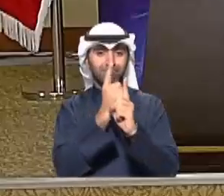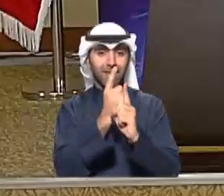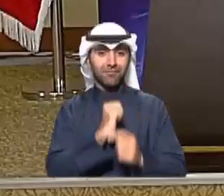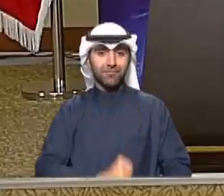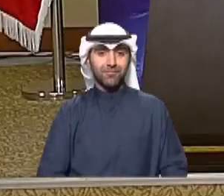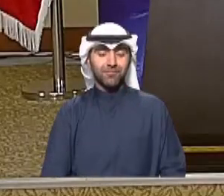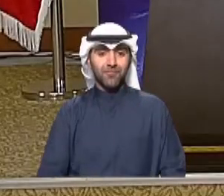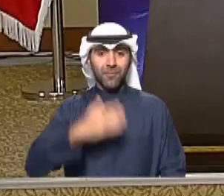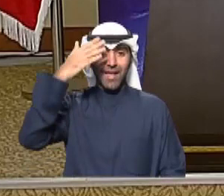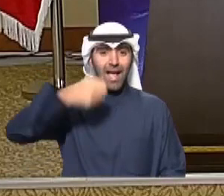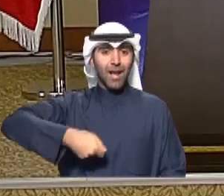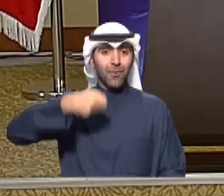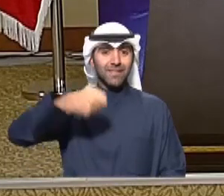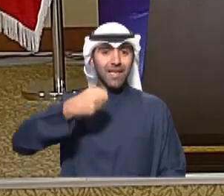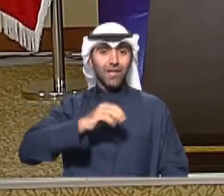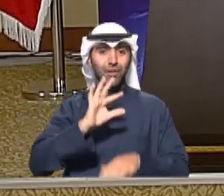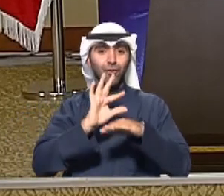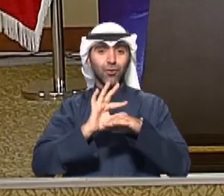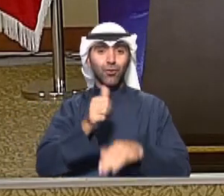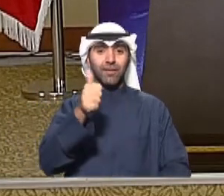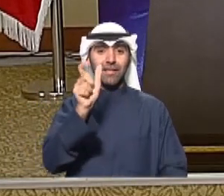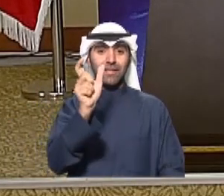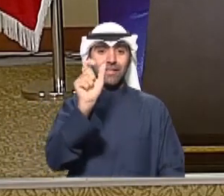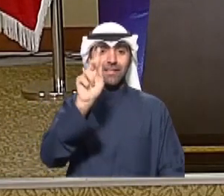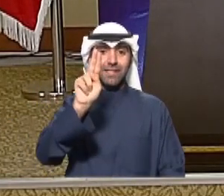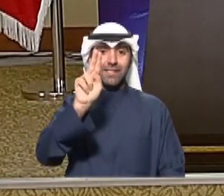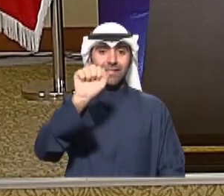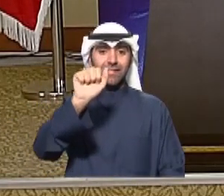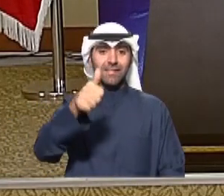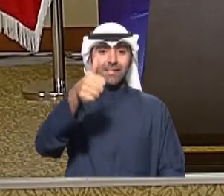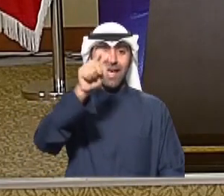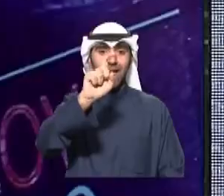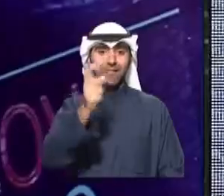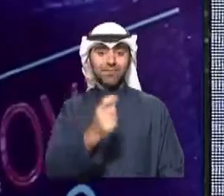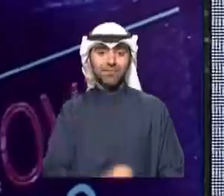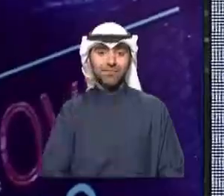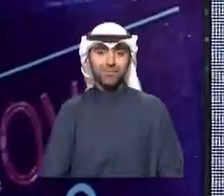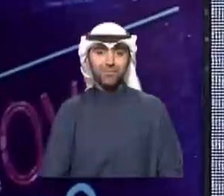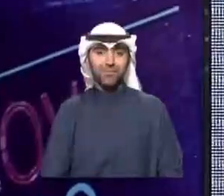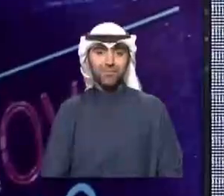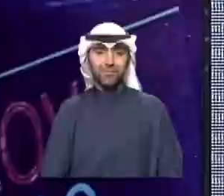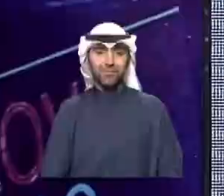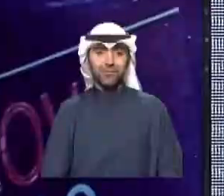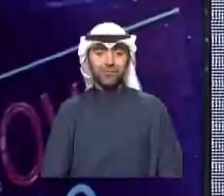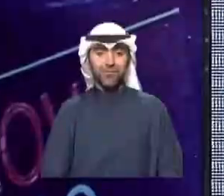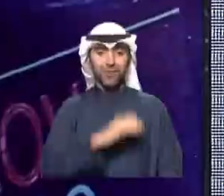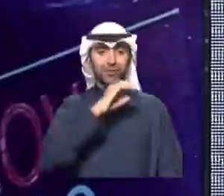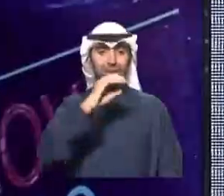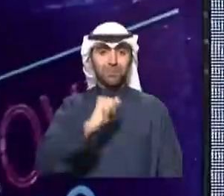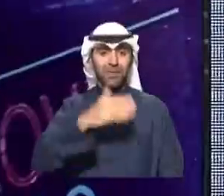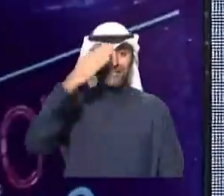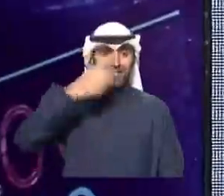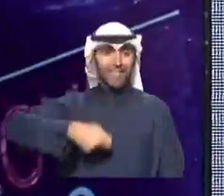يحييك. السلام عليكم. أنا جدا سعيدة أن أكون معاكم اليوم في المؤتمر الصحفي لوزارة